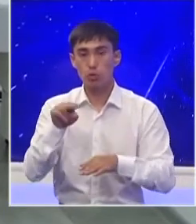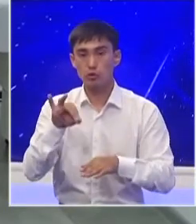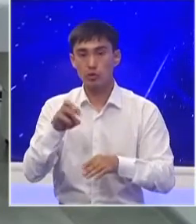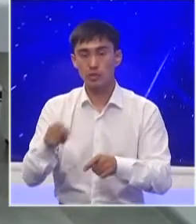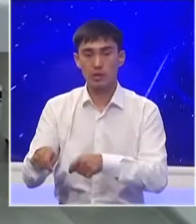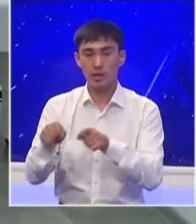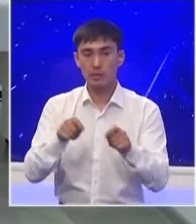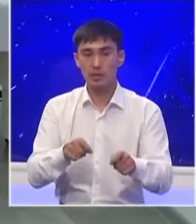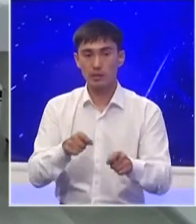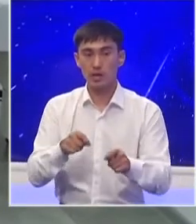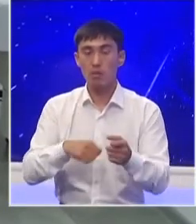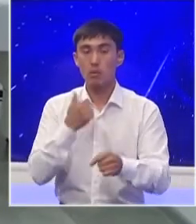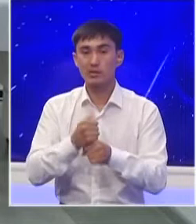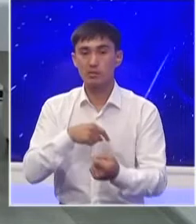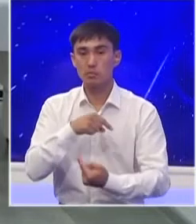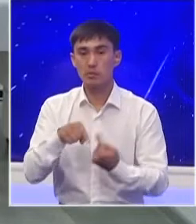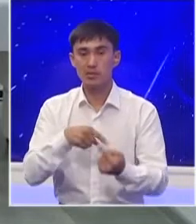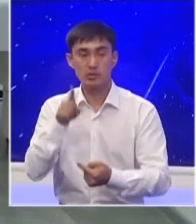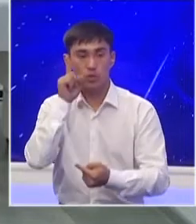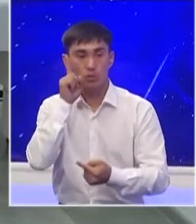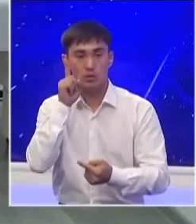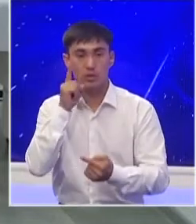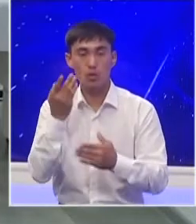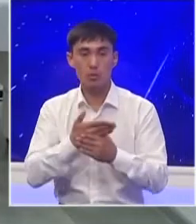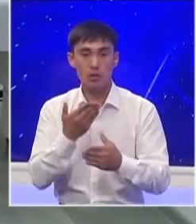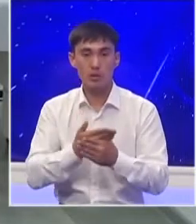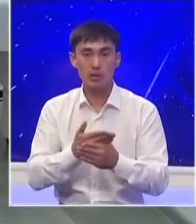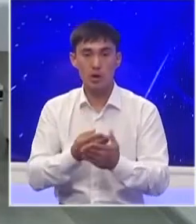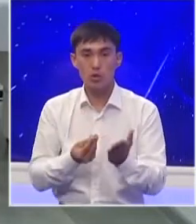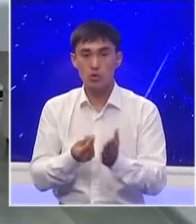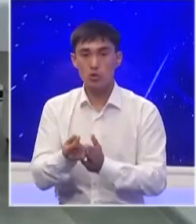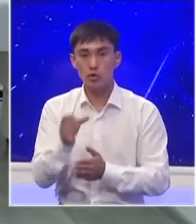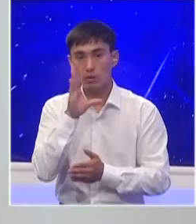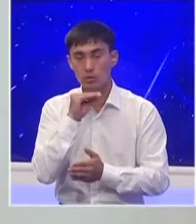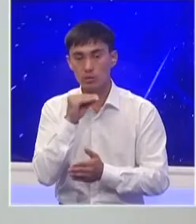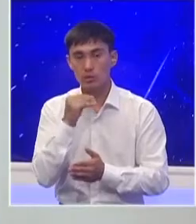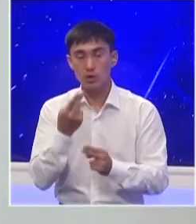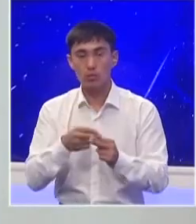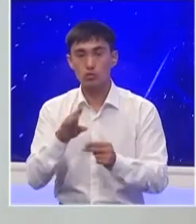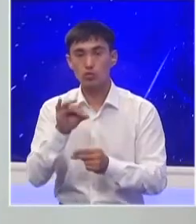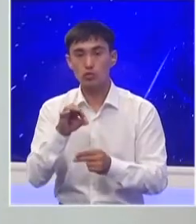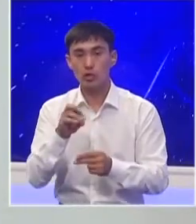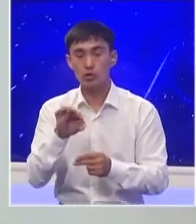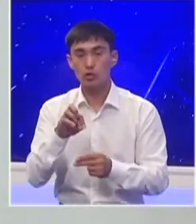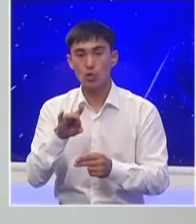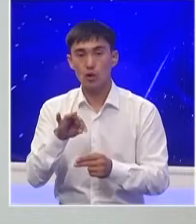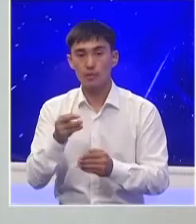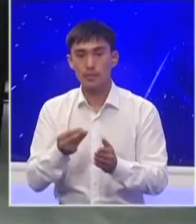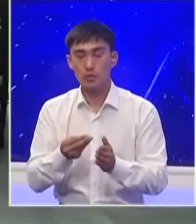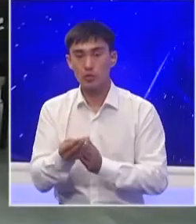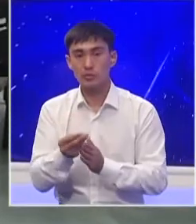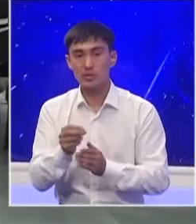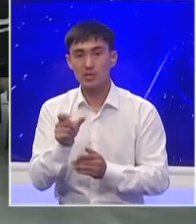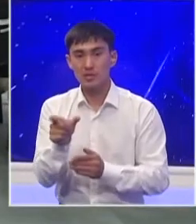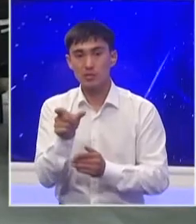әкеледі. Ең бастысы, бизнес мобильді қосымшаның көмегімен төлемді қабылдай алады. Бұл Жусан төле. Ол төлемді дебеттік